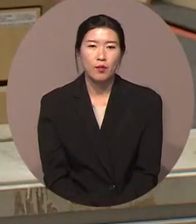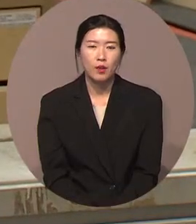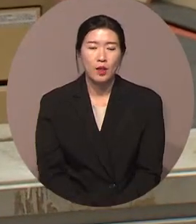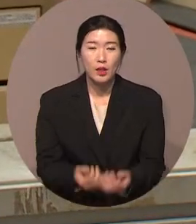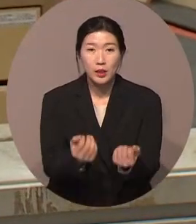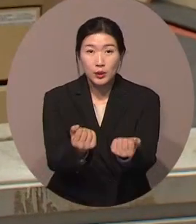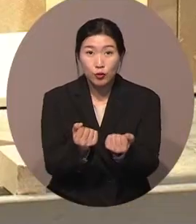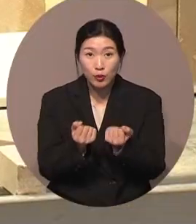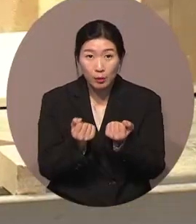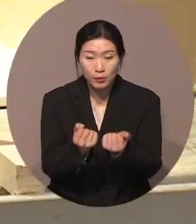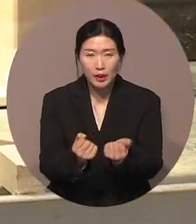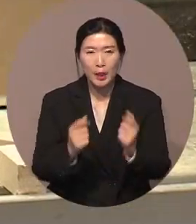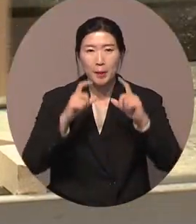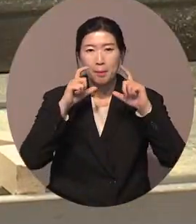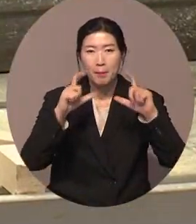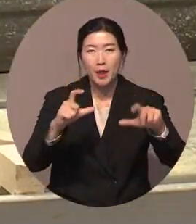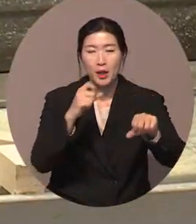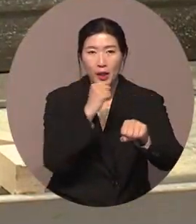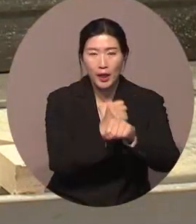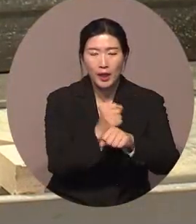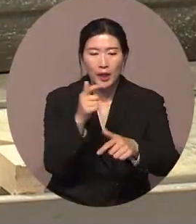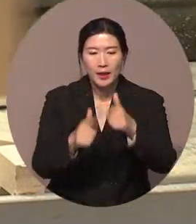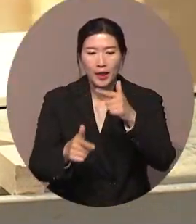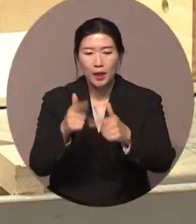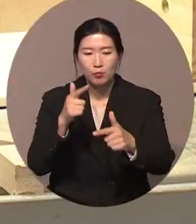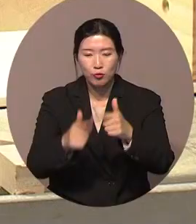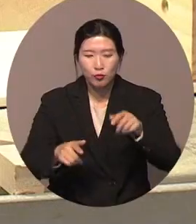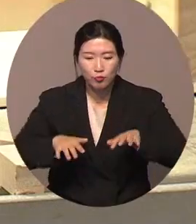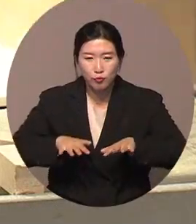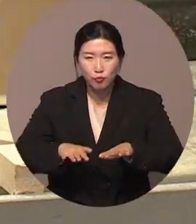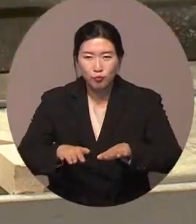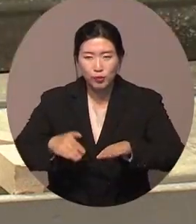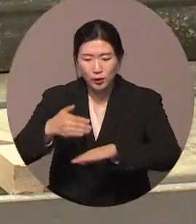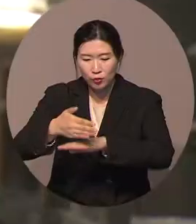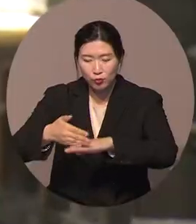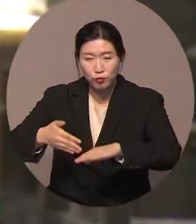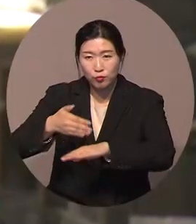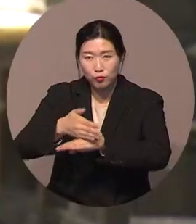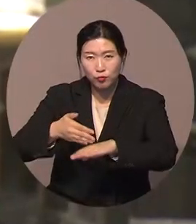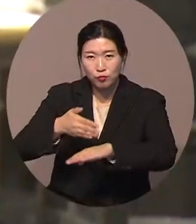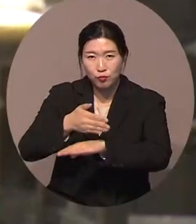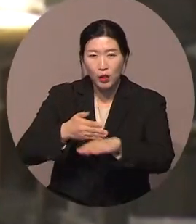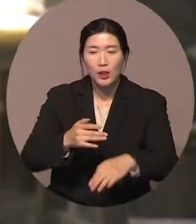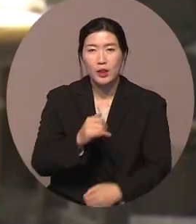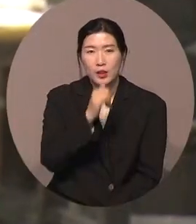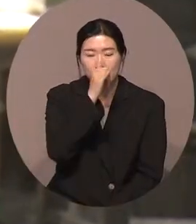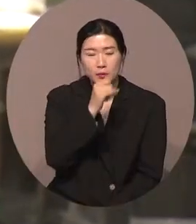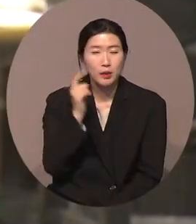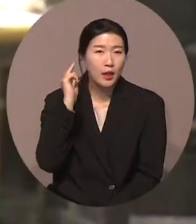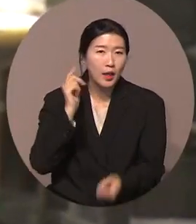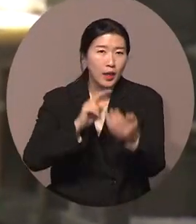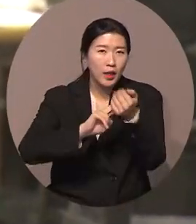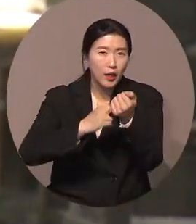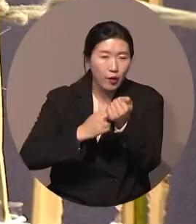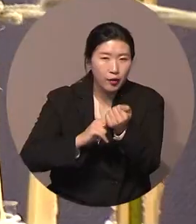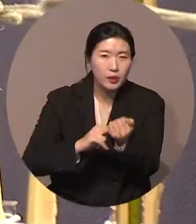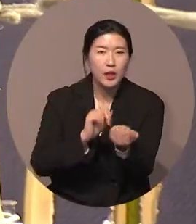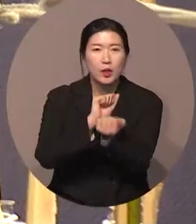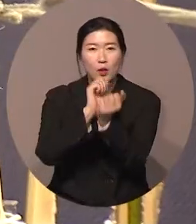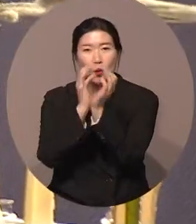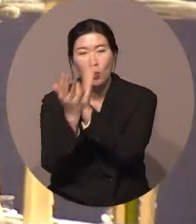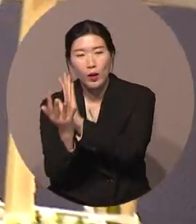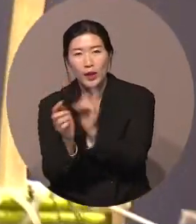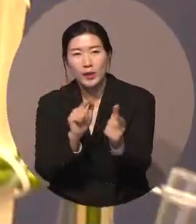수납장 만들기 과제가 부여되자 나무를 자르는 소리가 대회장을 가득 메웁니다. 헤어 디자이너와 플로리스트들은 각자